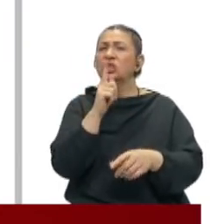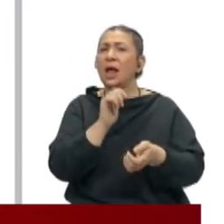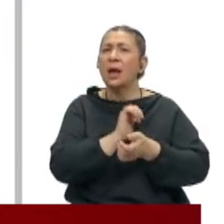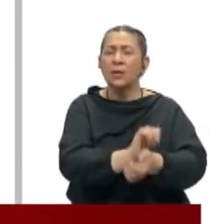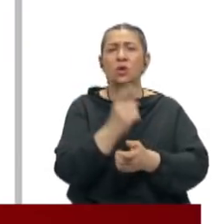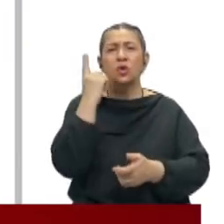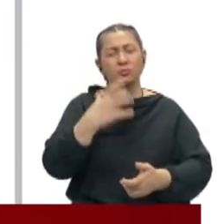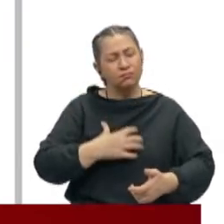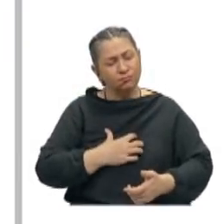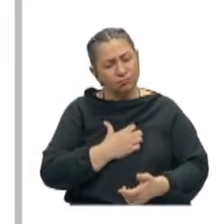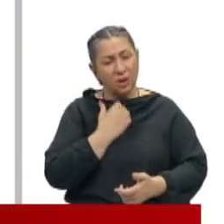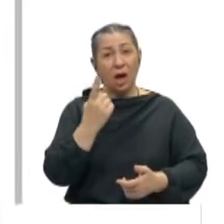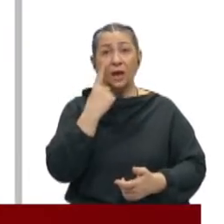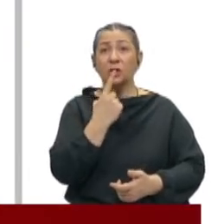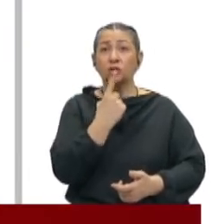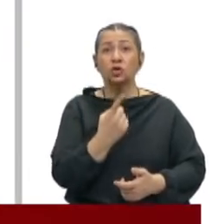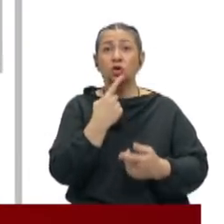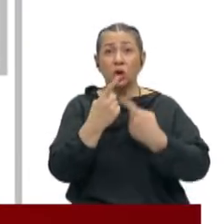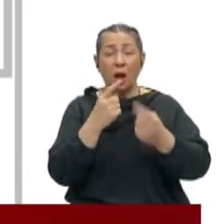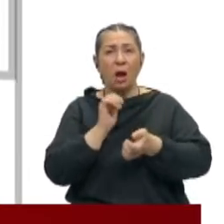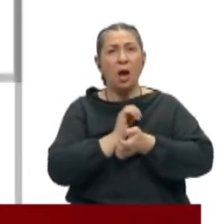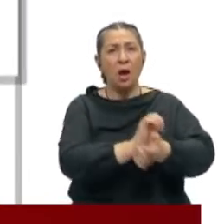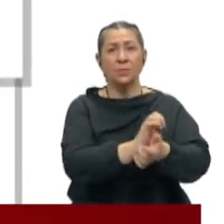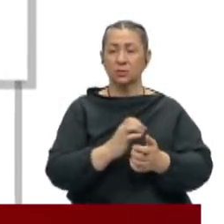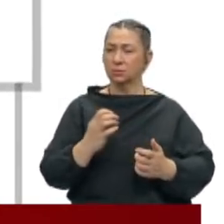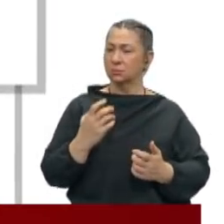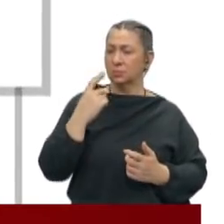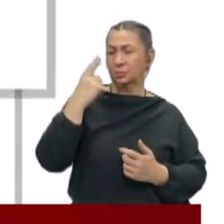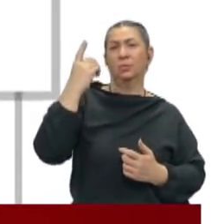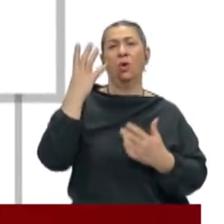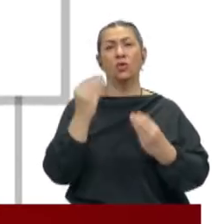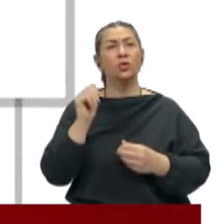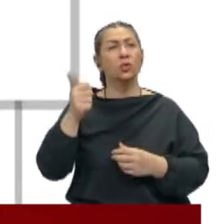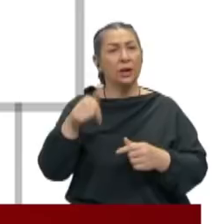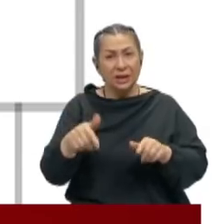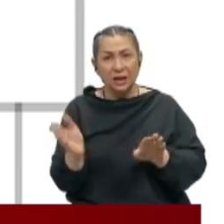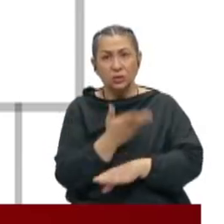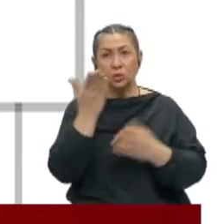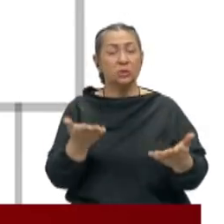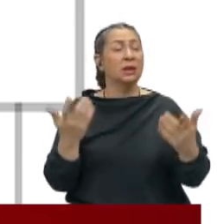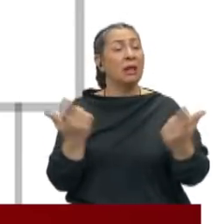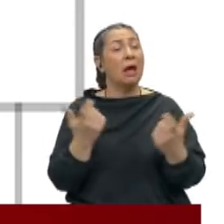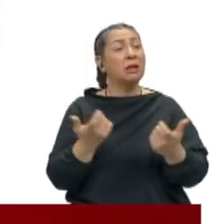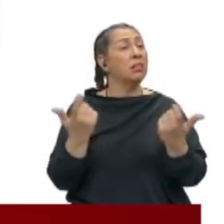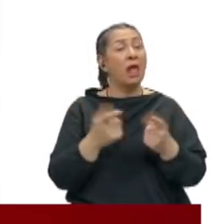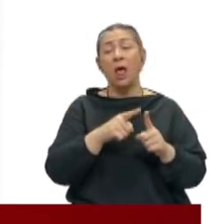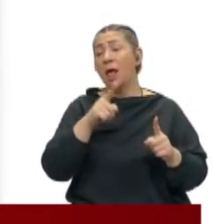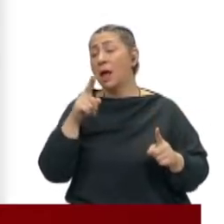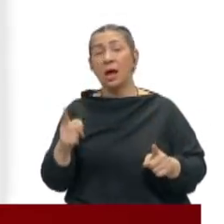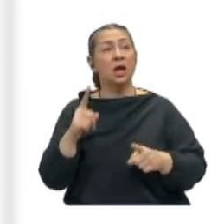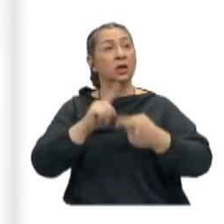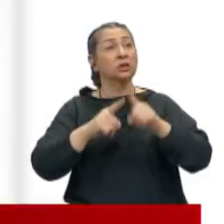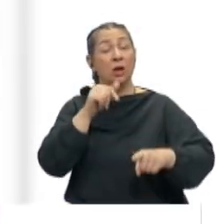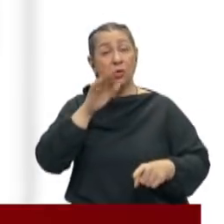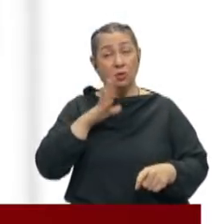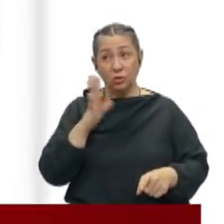giren dünün mağdurlarının atasözü söyleyenleri hapse atan mağrurlar haline geldiği günlerden geçiyoruz. Nereden nereye? Kılıçdaroğlu